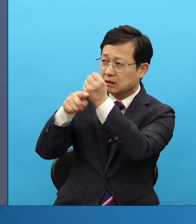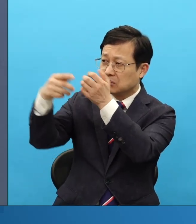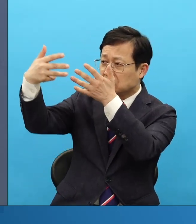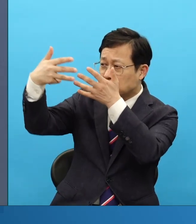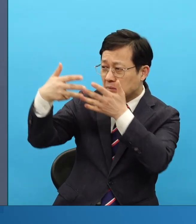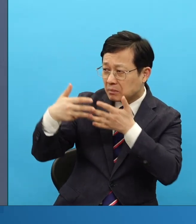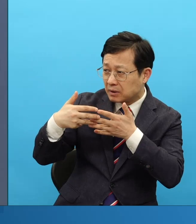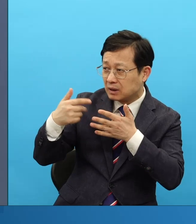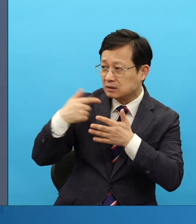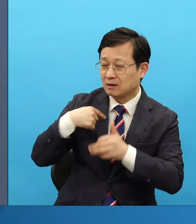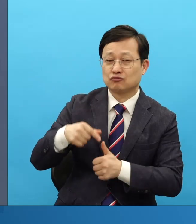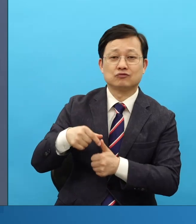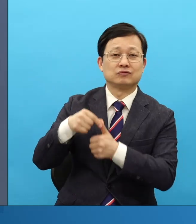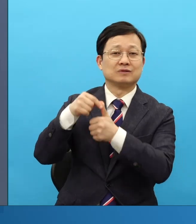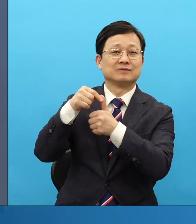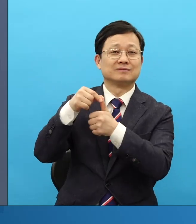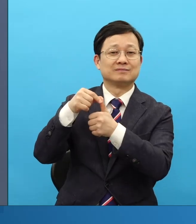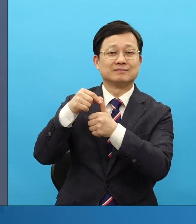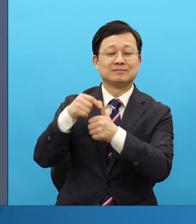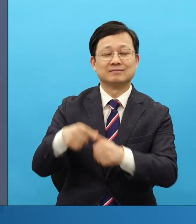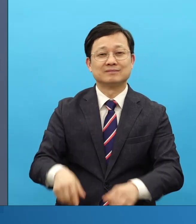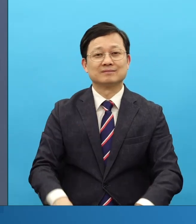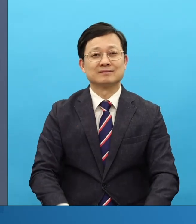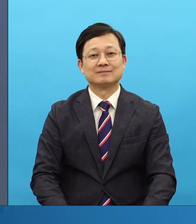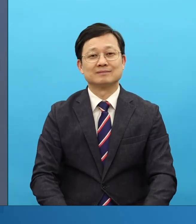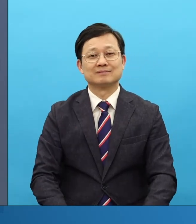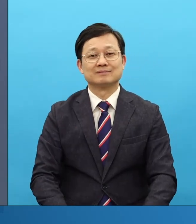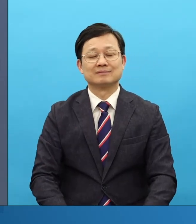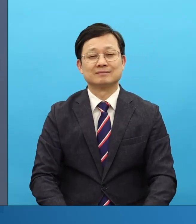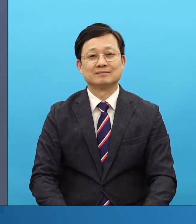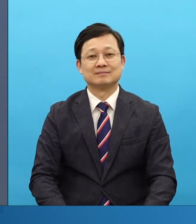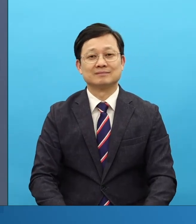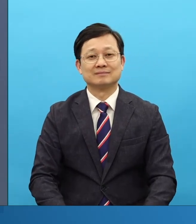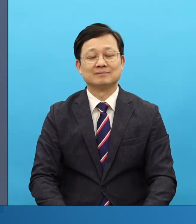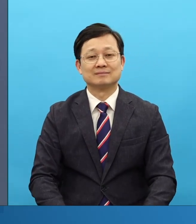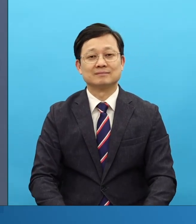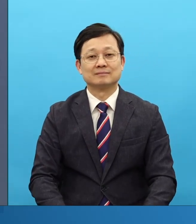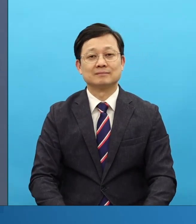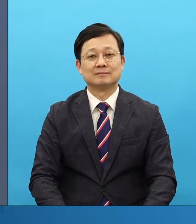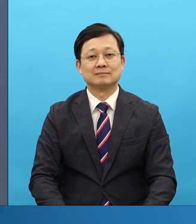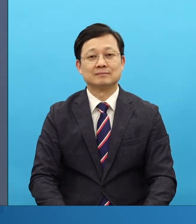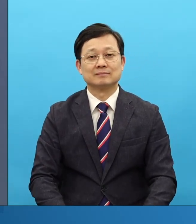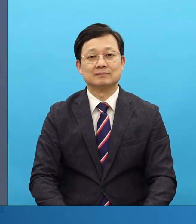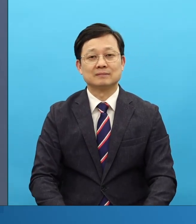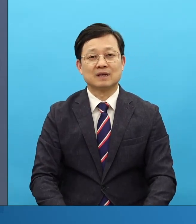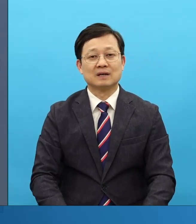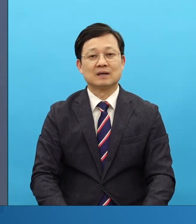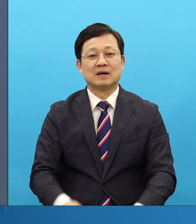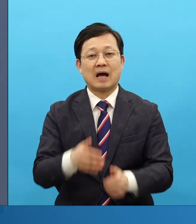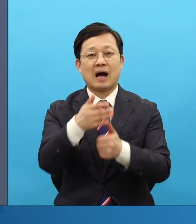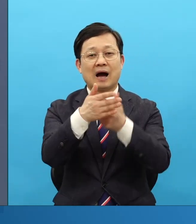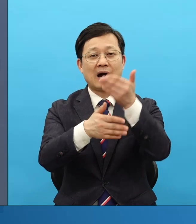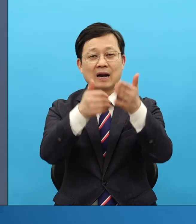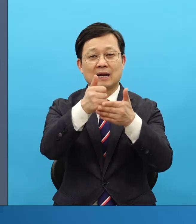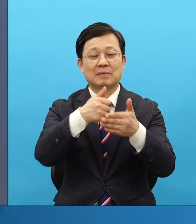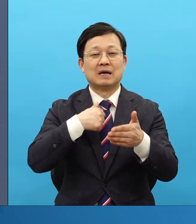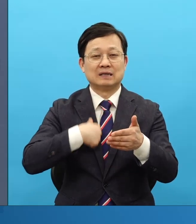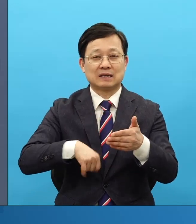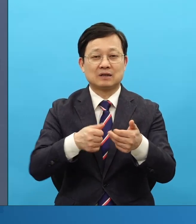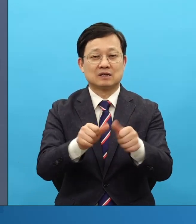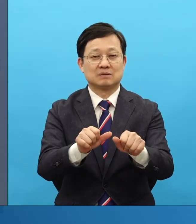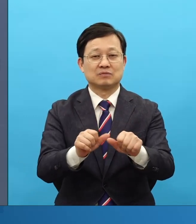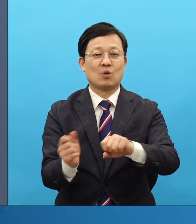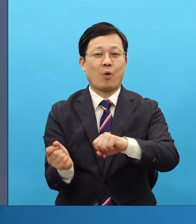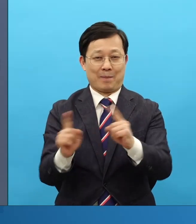suffering inside of spiritual problems, after receiving salvation, God, He gave them all that liberation. 신분 회복입니다. It was the restoration of 두 their 번째입니다. identity.